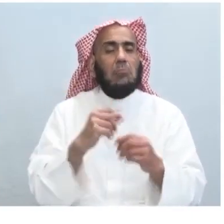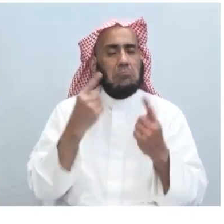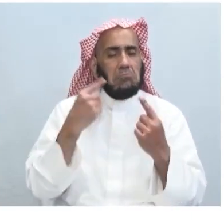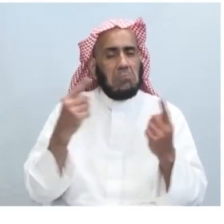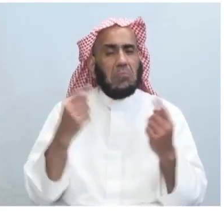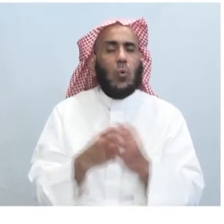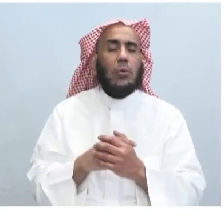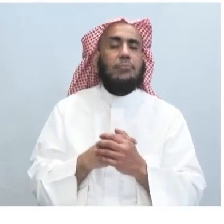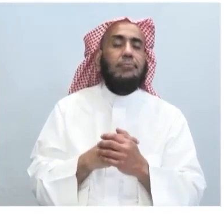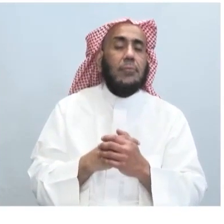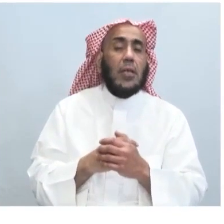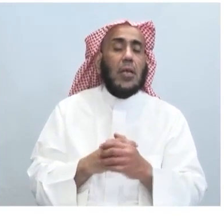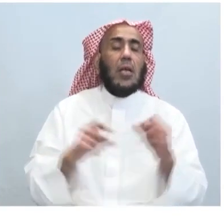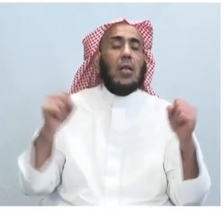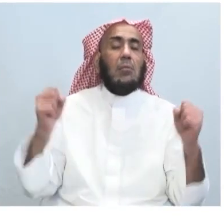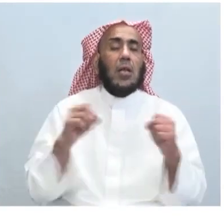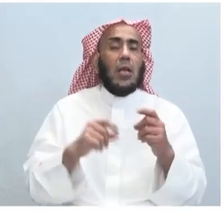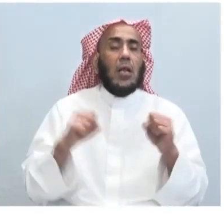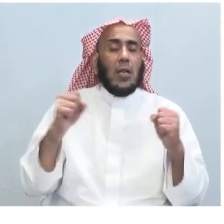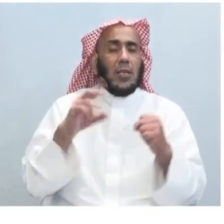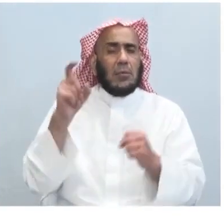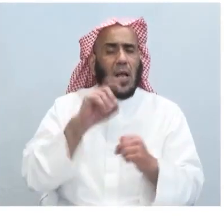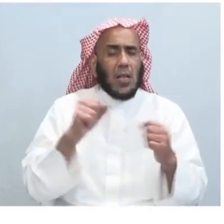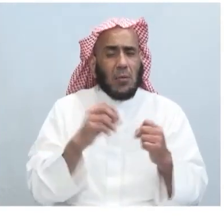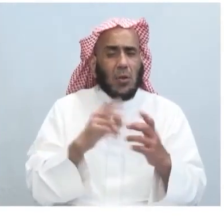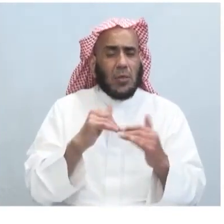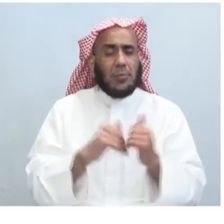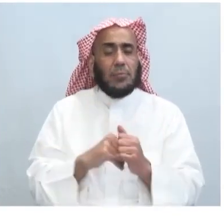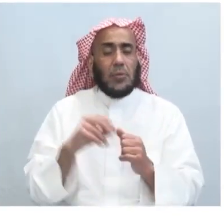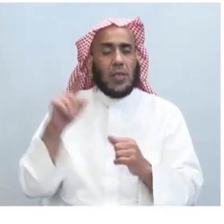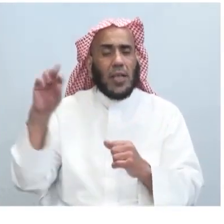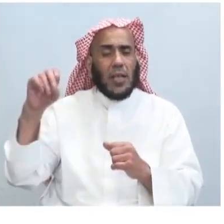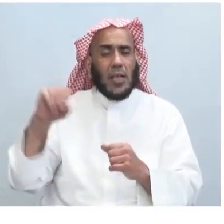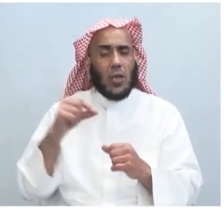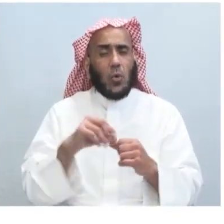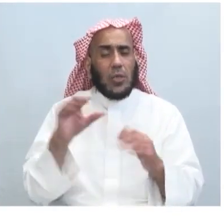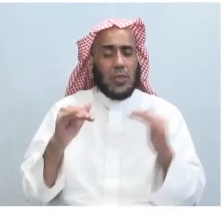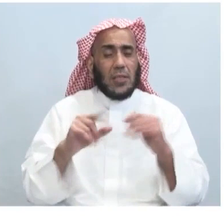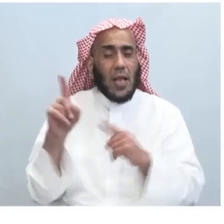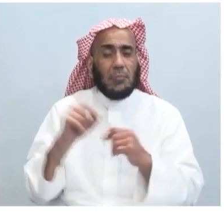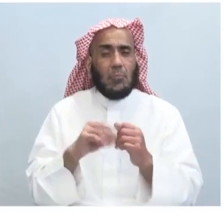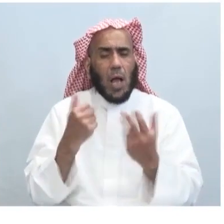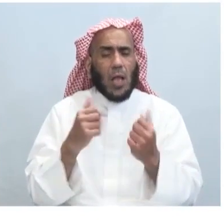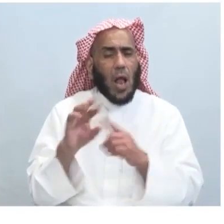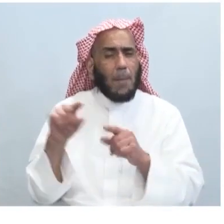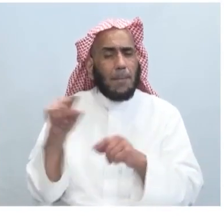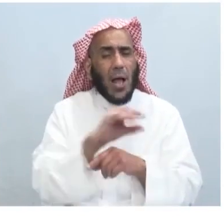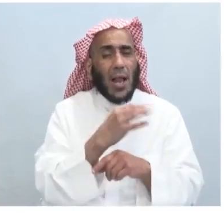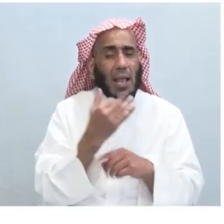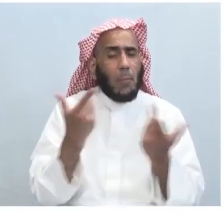معقوله مسائل تدريبيه احسب قيمه الكي كيو للاتزان التالي اذا علمت واعطاك واعطاك